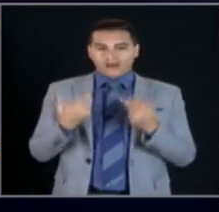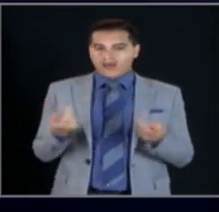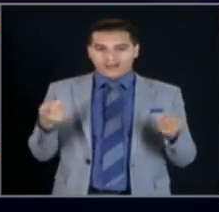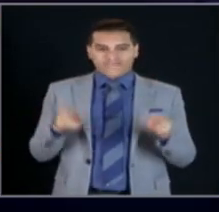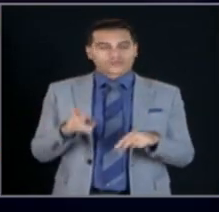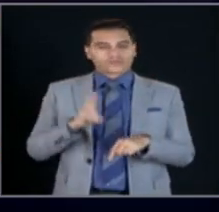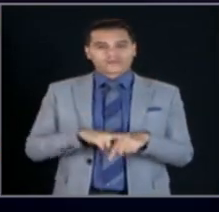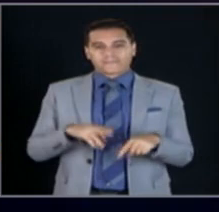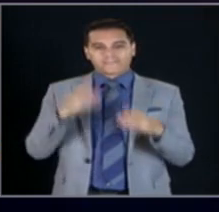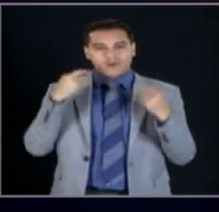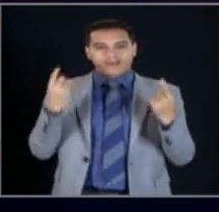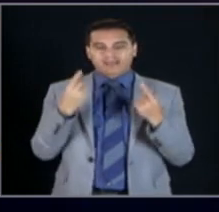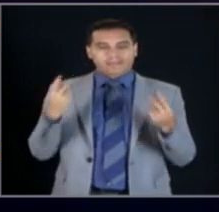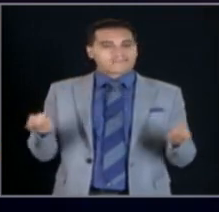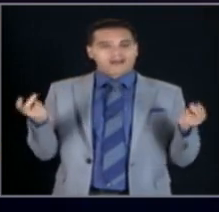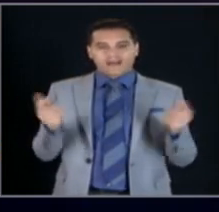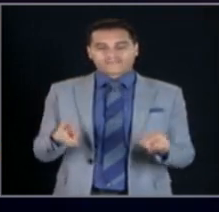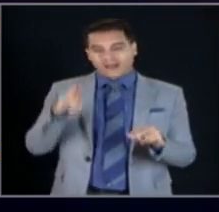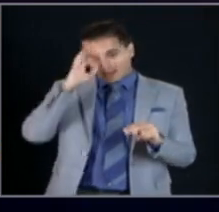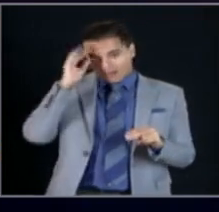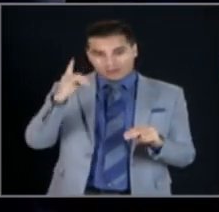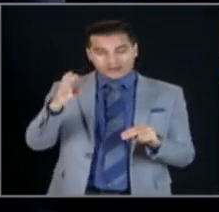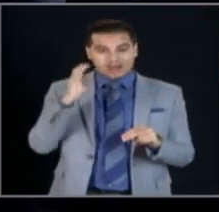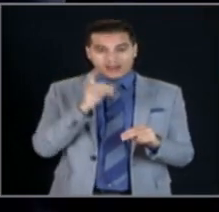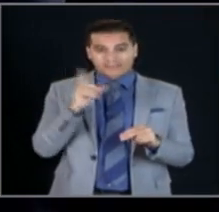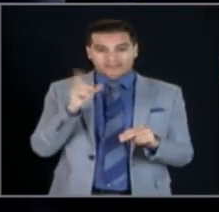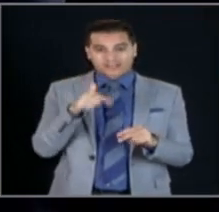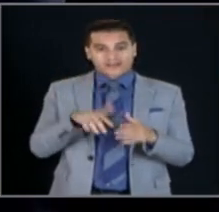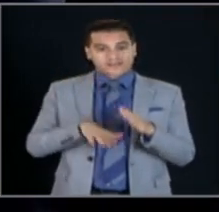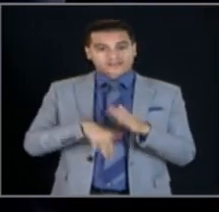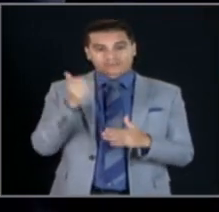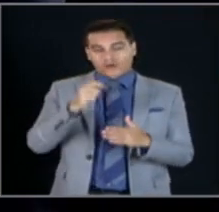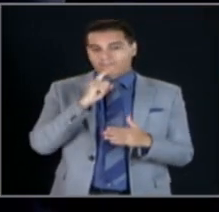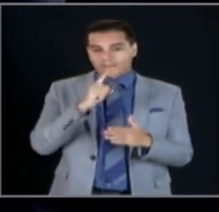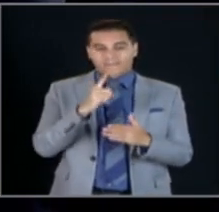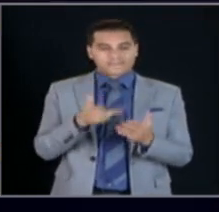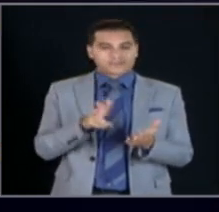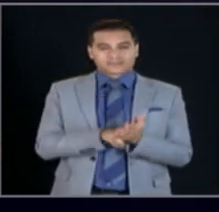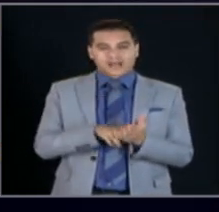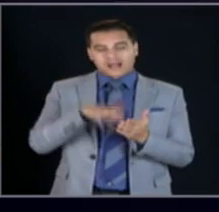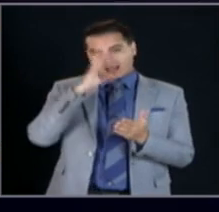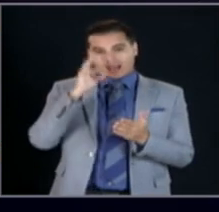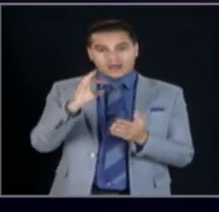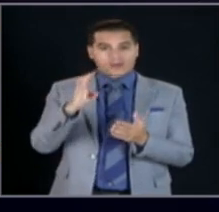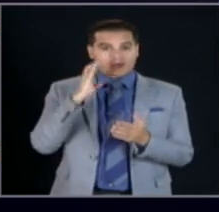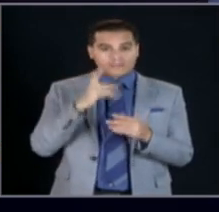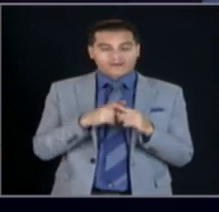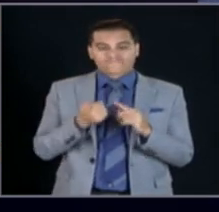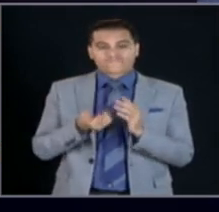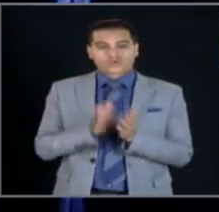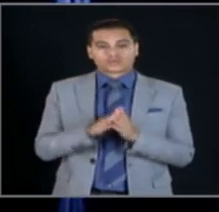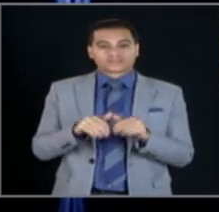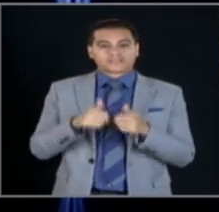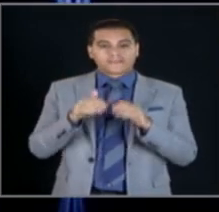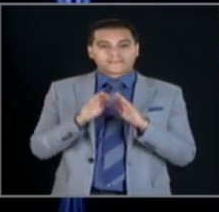واتنين معلومات عامه لو الاجابه صح افرست كسبته الثلاث نقاط لو الاجابه غلط فرصه